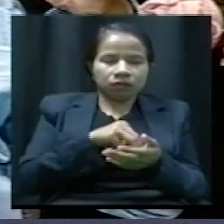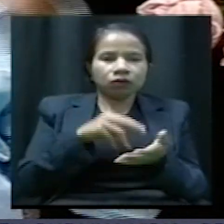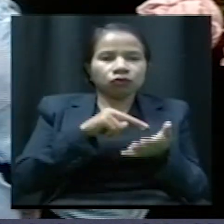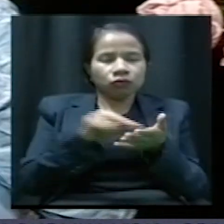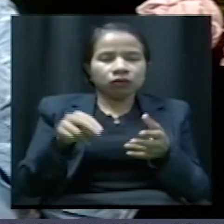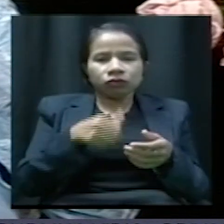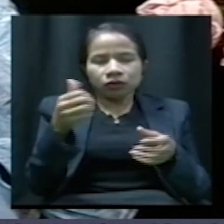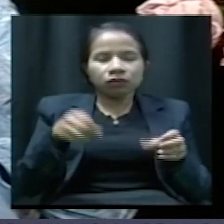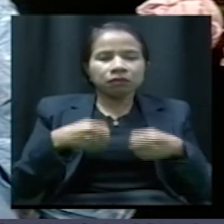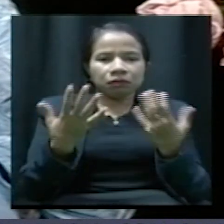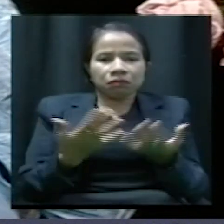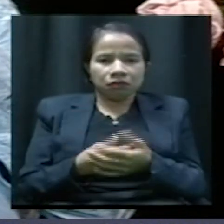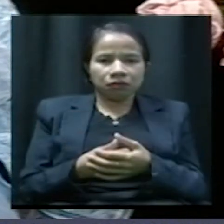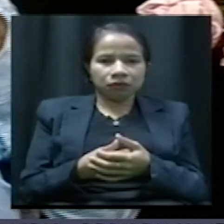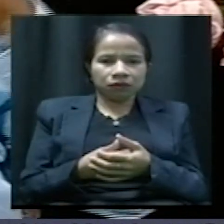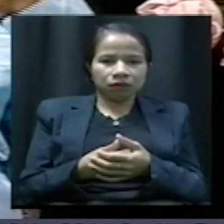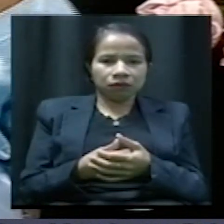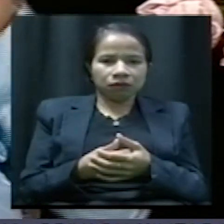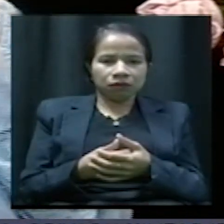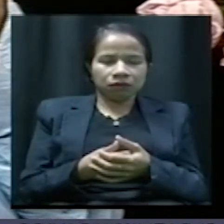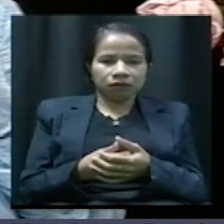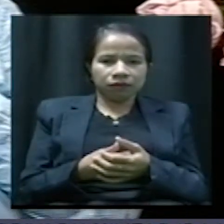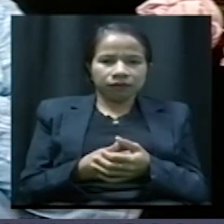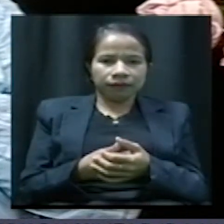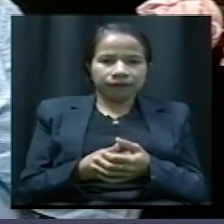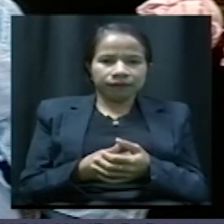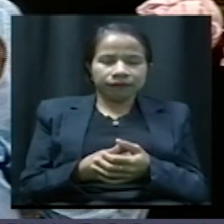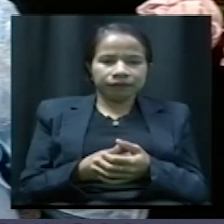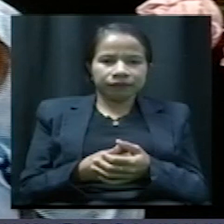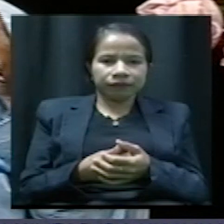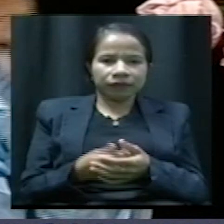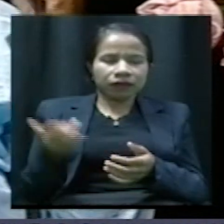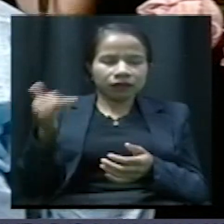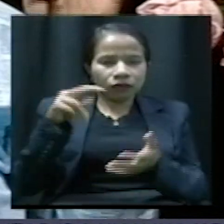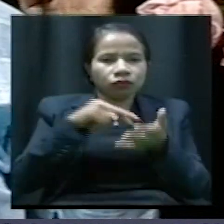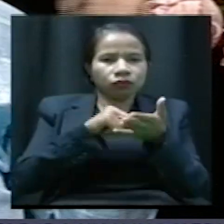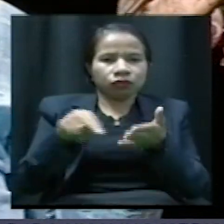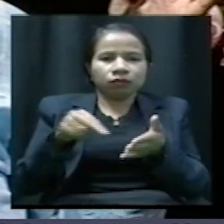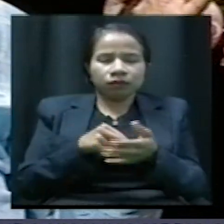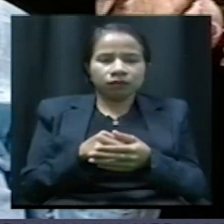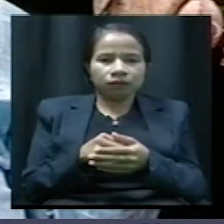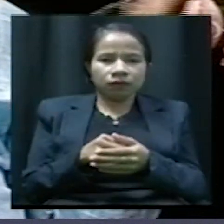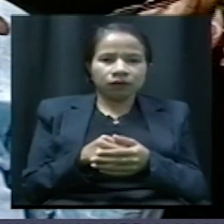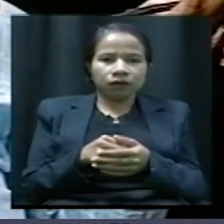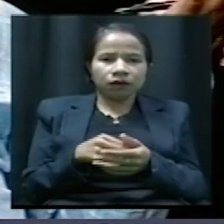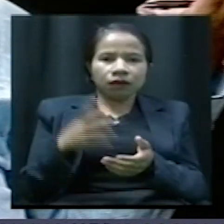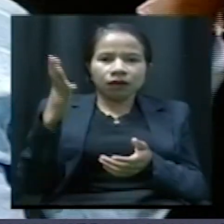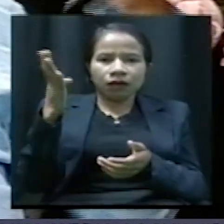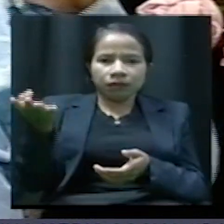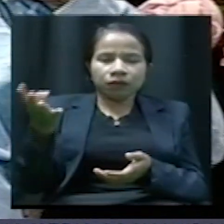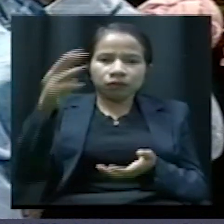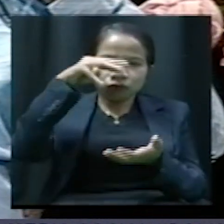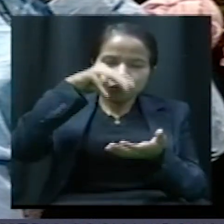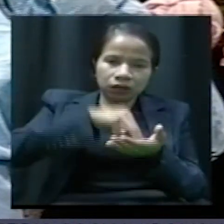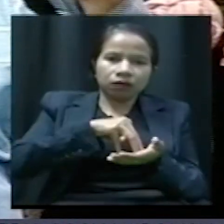resto ne sirane banebe ita sambuat yang kurojo musu mai makne si da be numero ida be uluk 40.000 agora